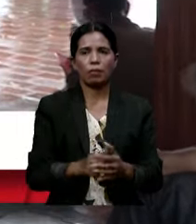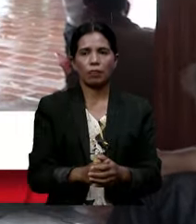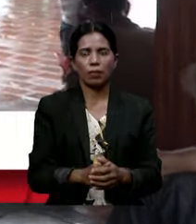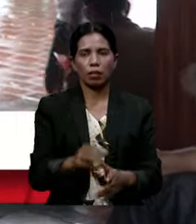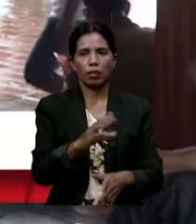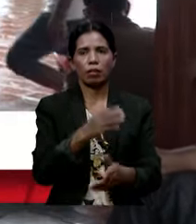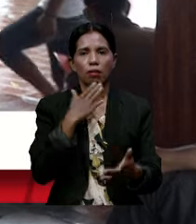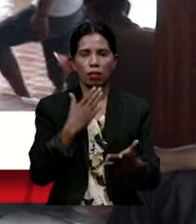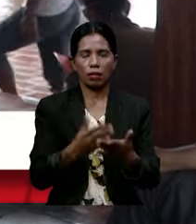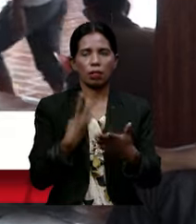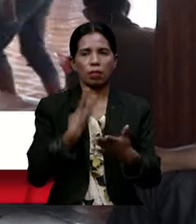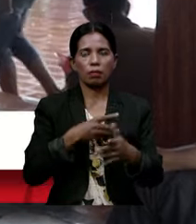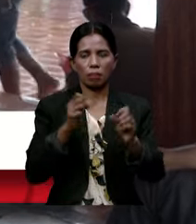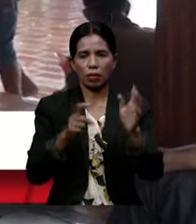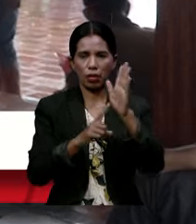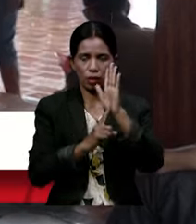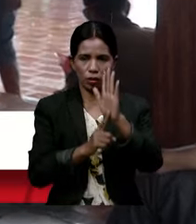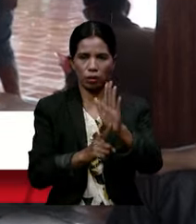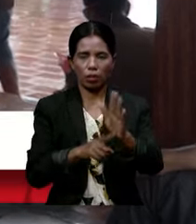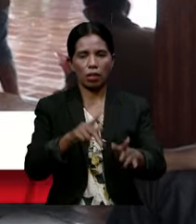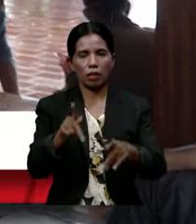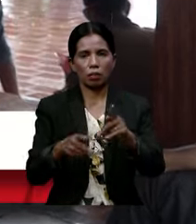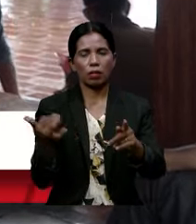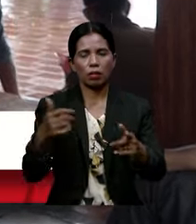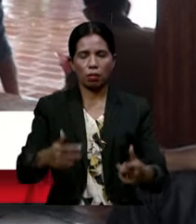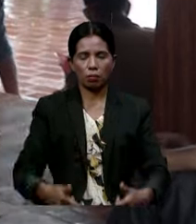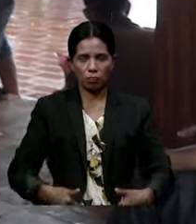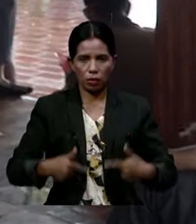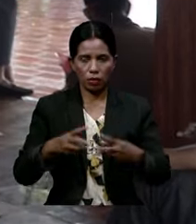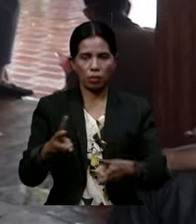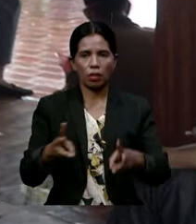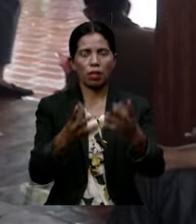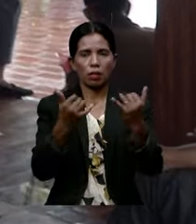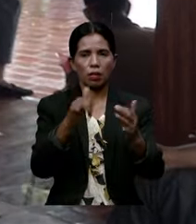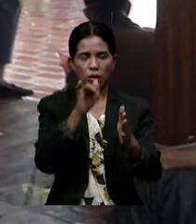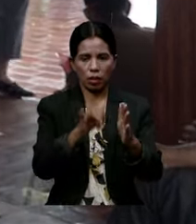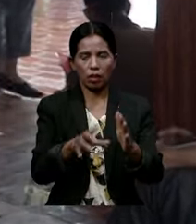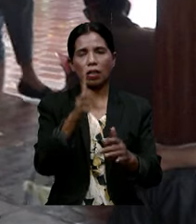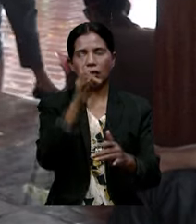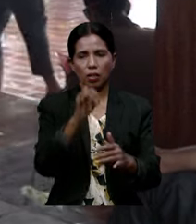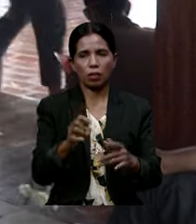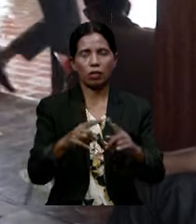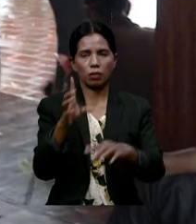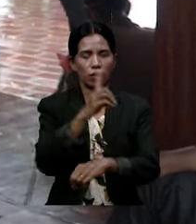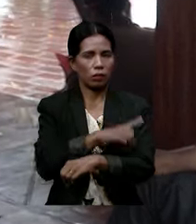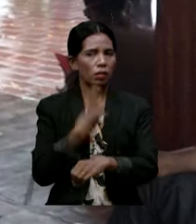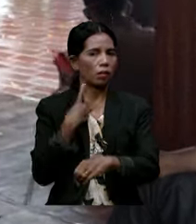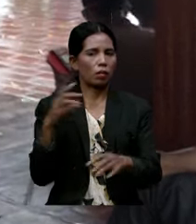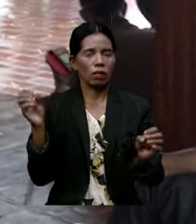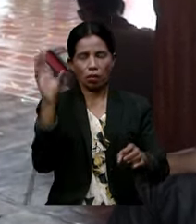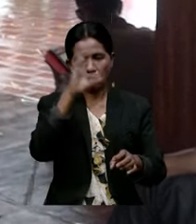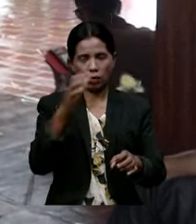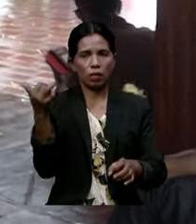momentu ida diak, para membela hatu du kata ya mahirak nemak murisia dalang ninin dadauk ne existi ya kapital dili nebe wah ini amila ba buka sira